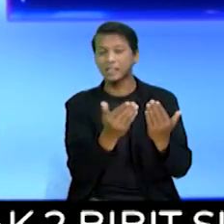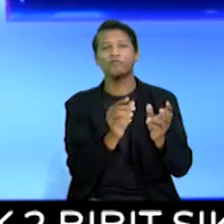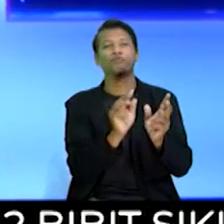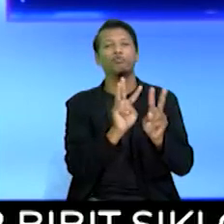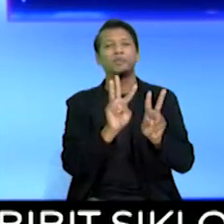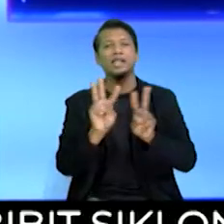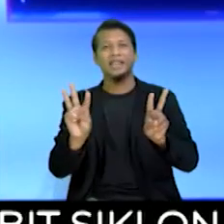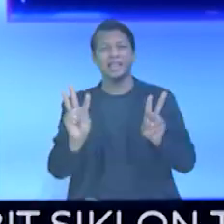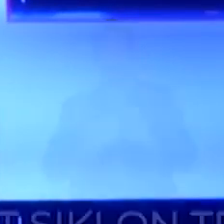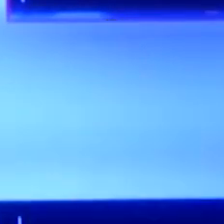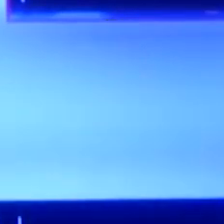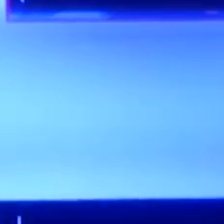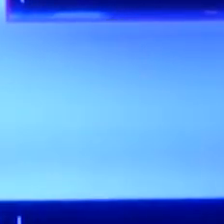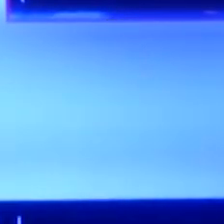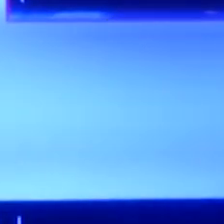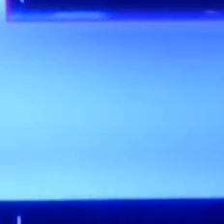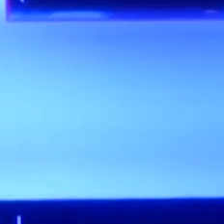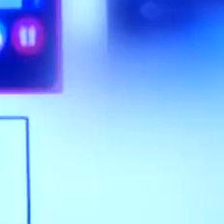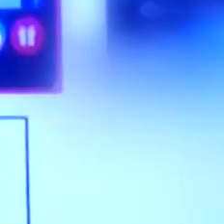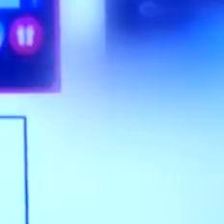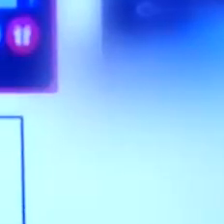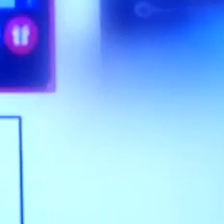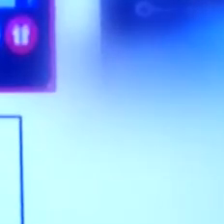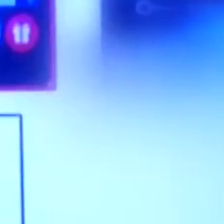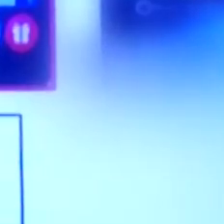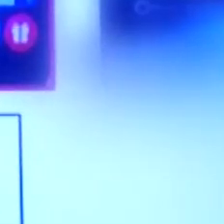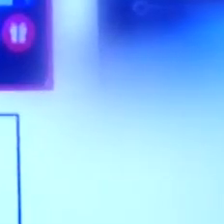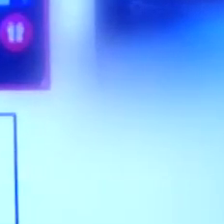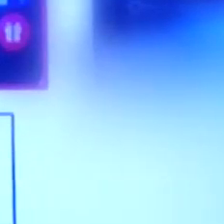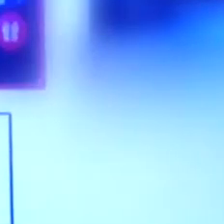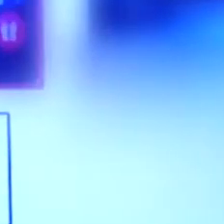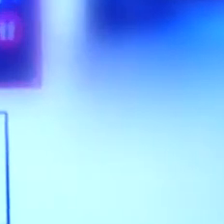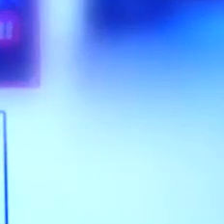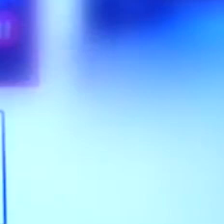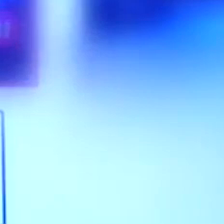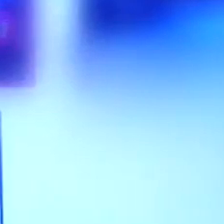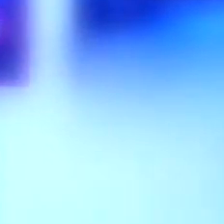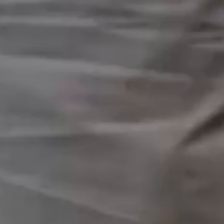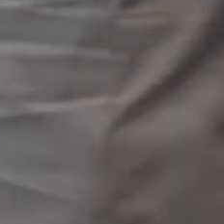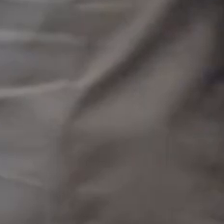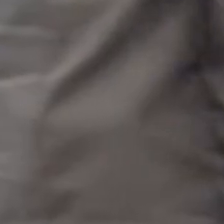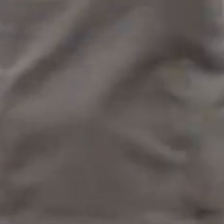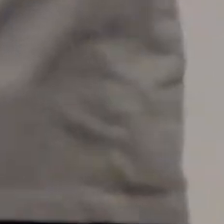dua konten yaitu permainan perjudian hingga live streaming yang berisikan host wanita yang beradegan tak senonoh.